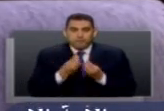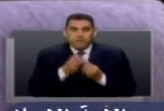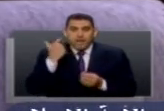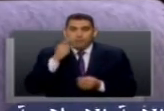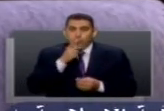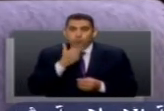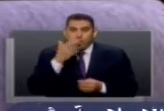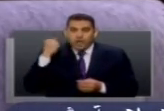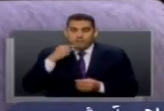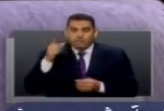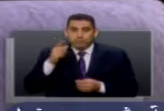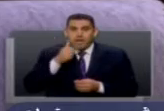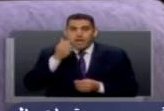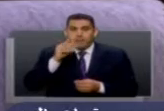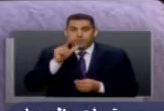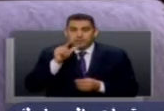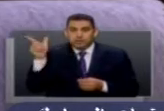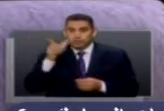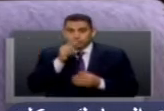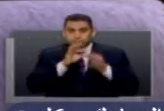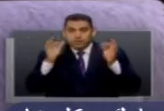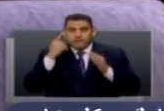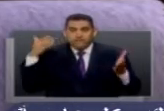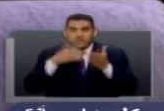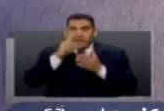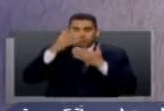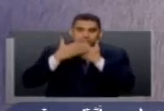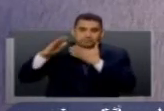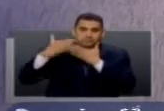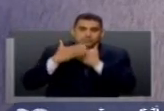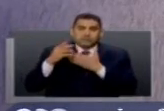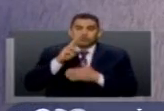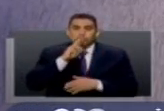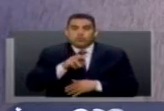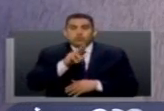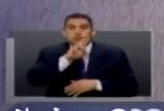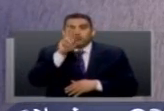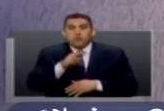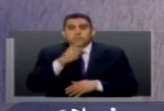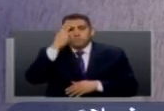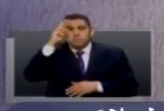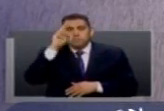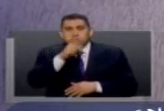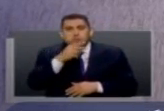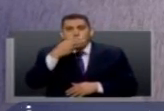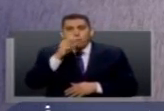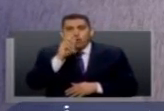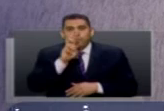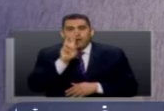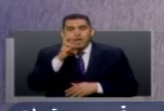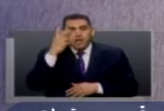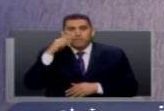وق الى ان يكون ملحدا سيدي الحبيب من هو عقبه بن ابي معيض عقبه بن ابي